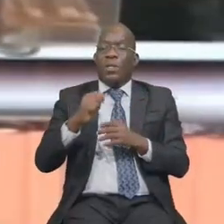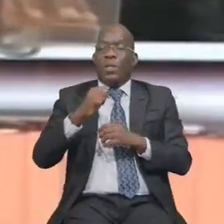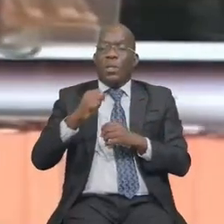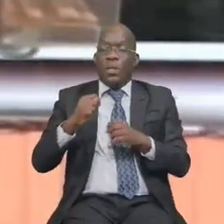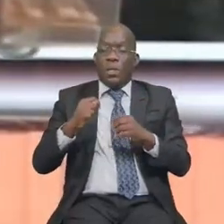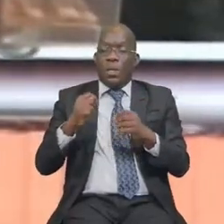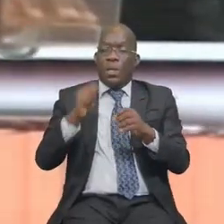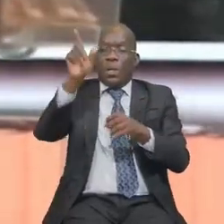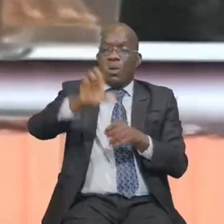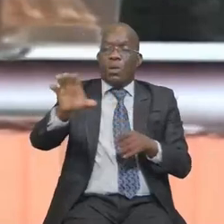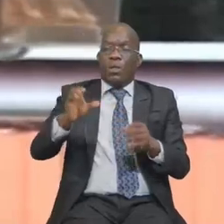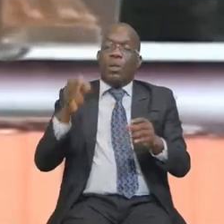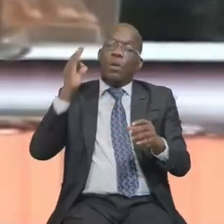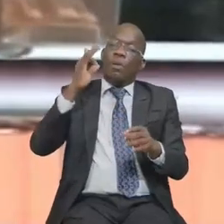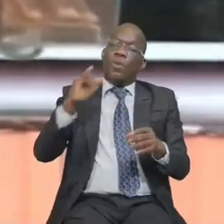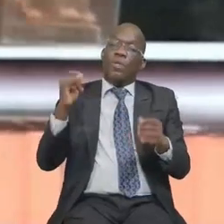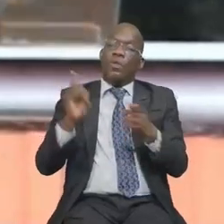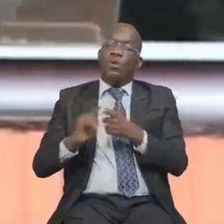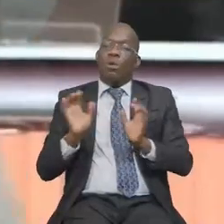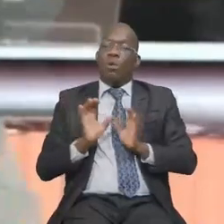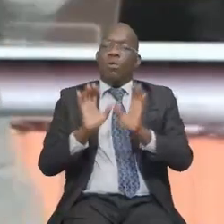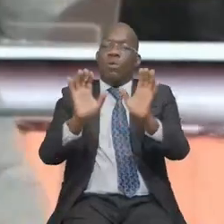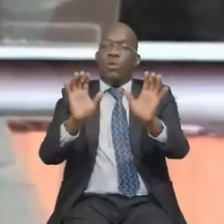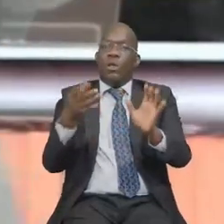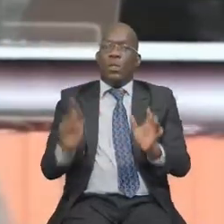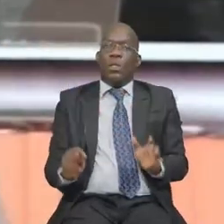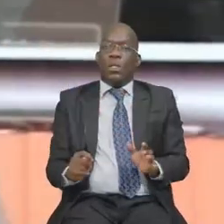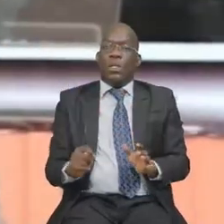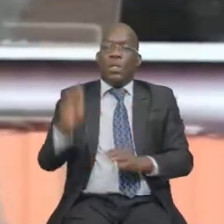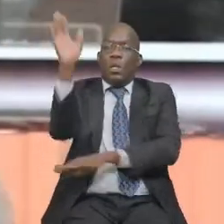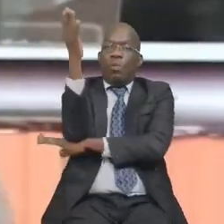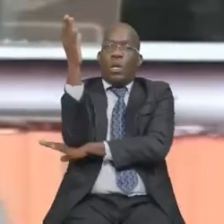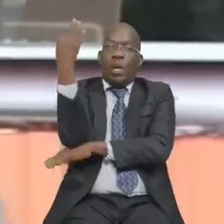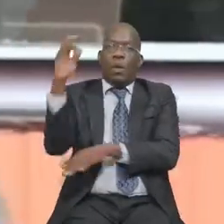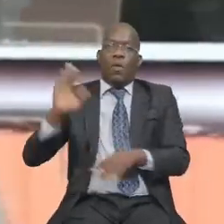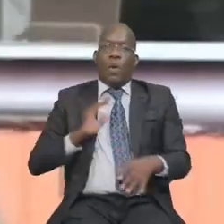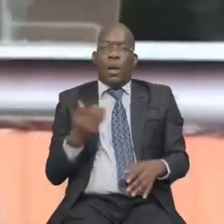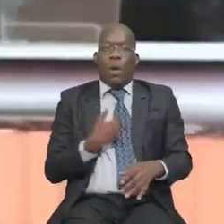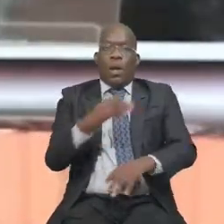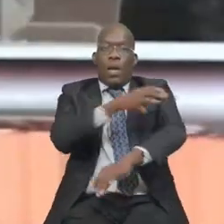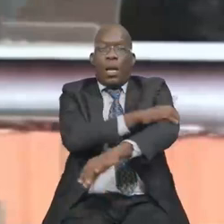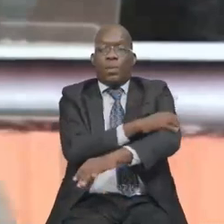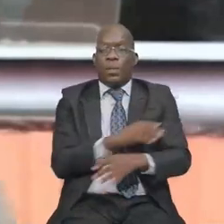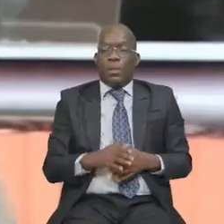prêchait pour élever la bannière. Notre capitaine, notre psaume